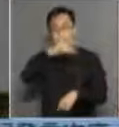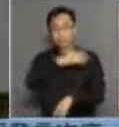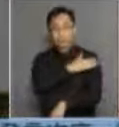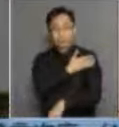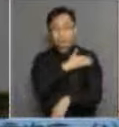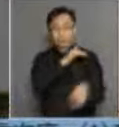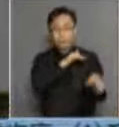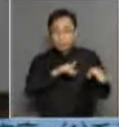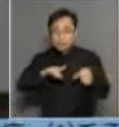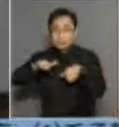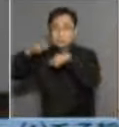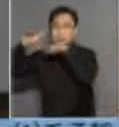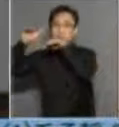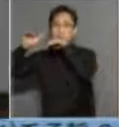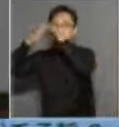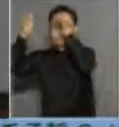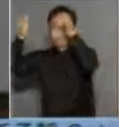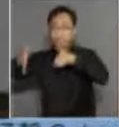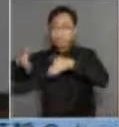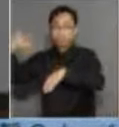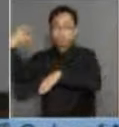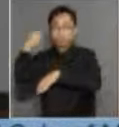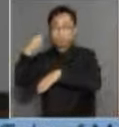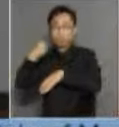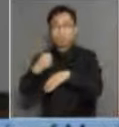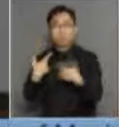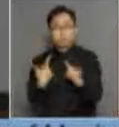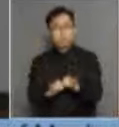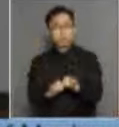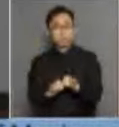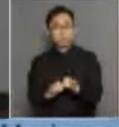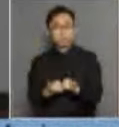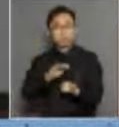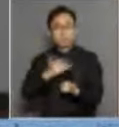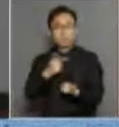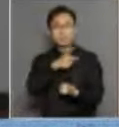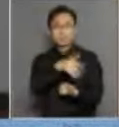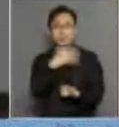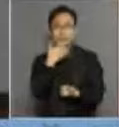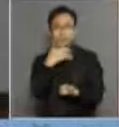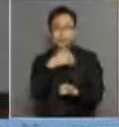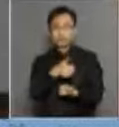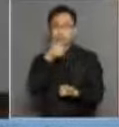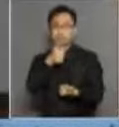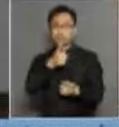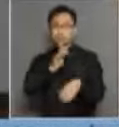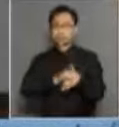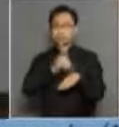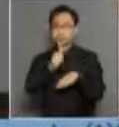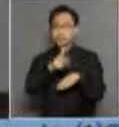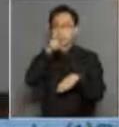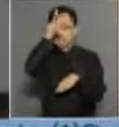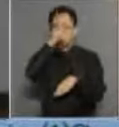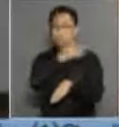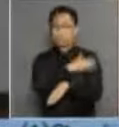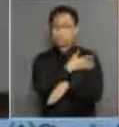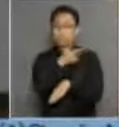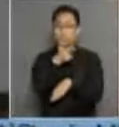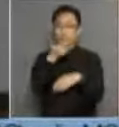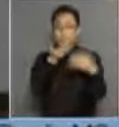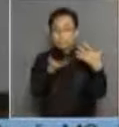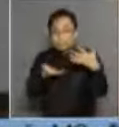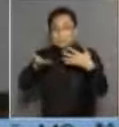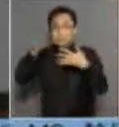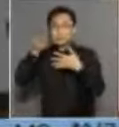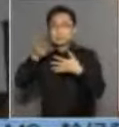長，佢都係好稱職嘅。但係點解一個咁幹練嘅政務官，一做行政會議就走